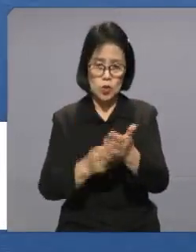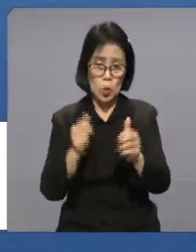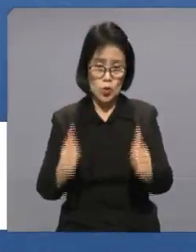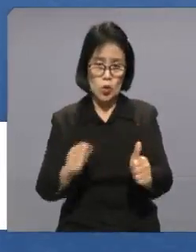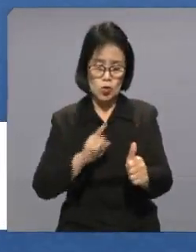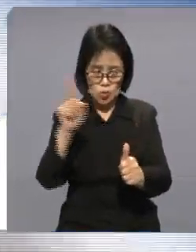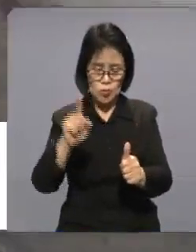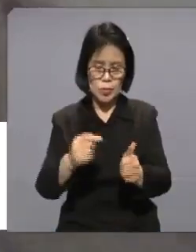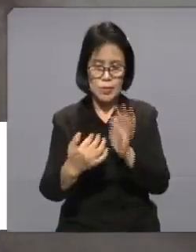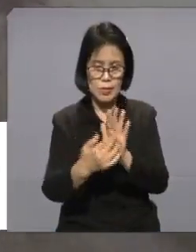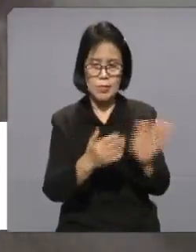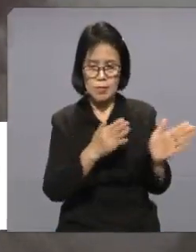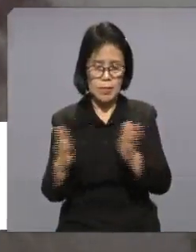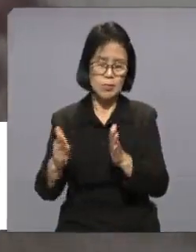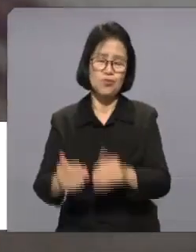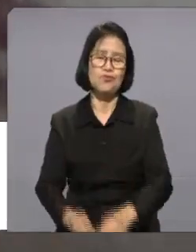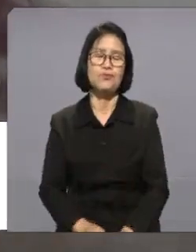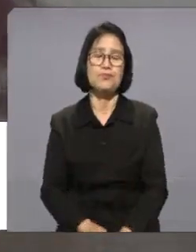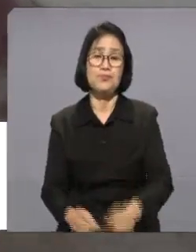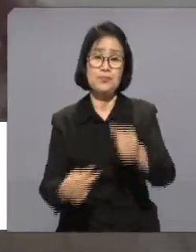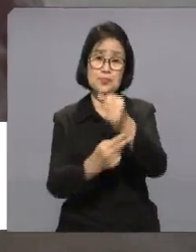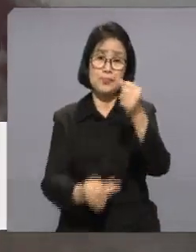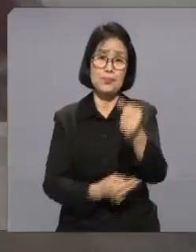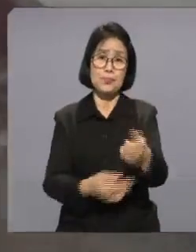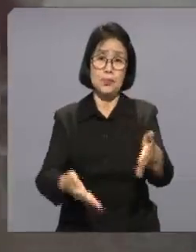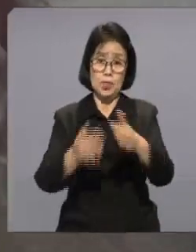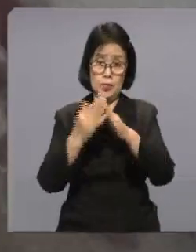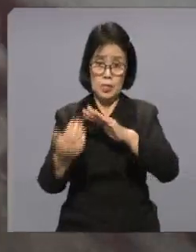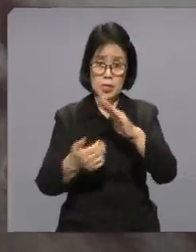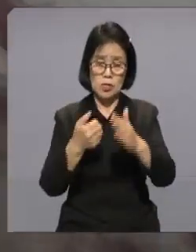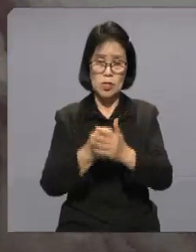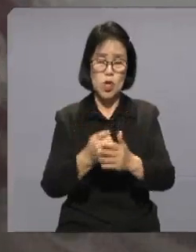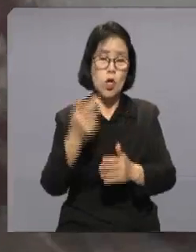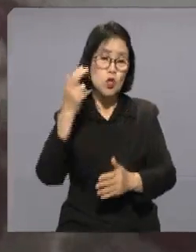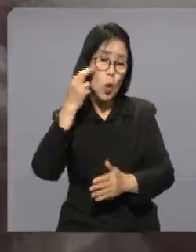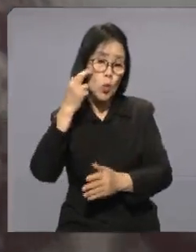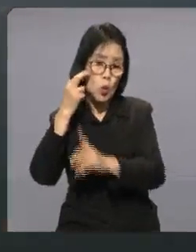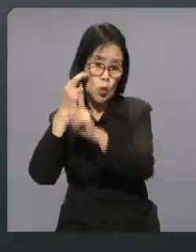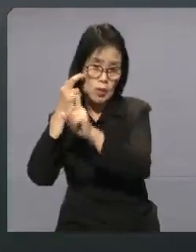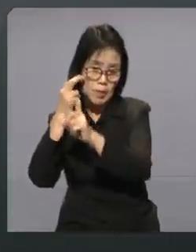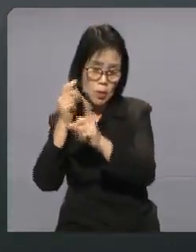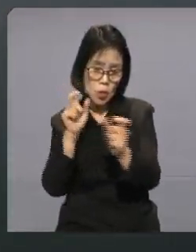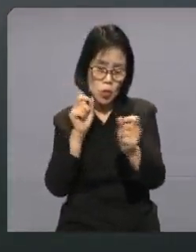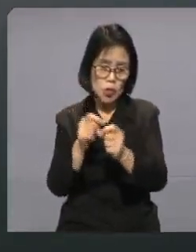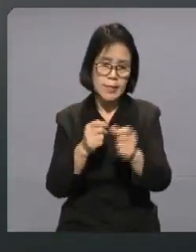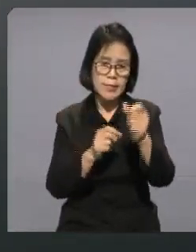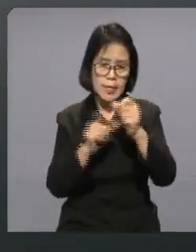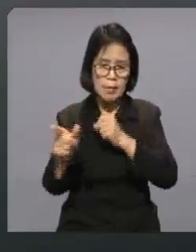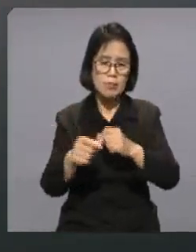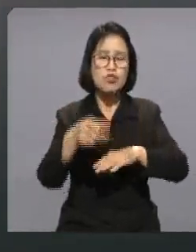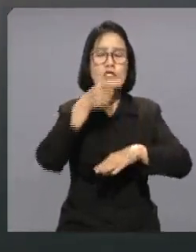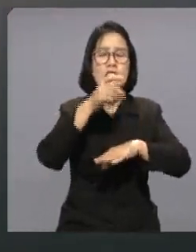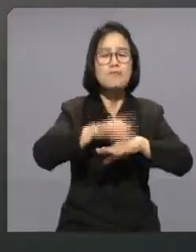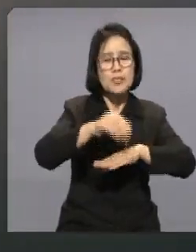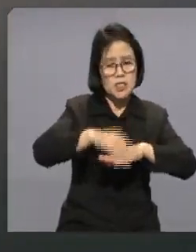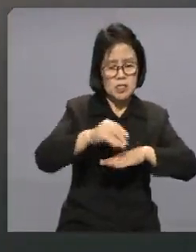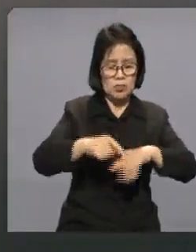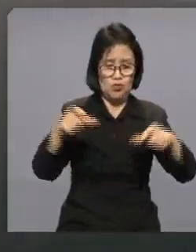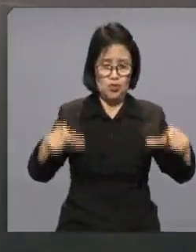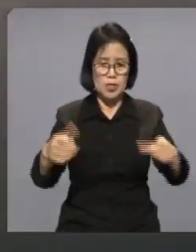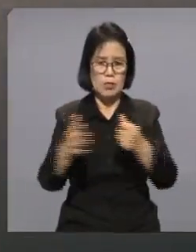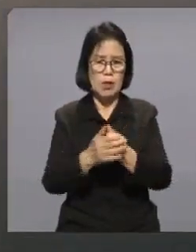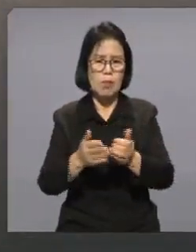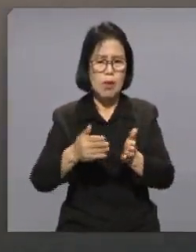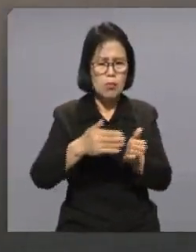마련에 착수했습니다. 백옷대교 설치 예정지인 송도 11공구 인근이 대부분 남사르 습지구역이어서